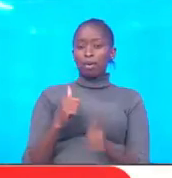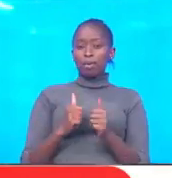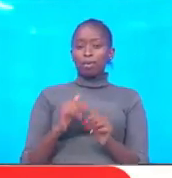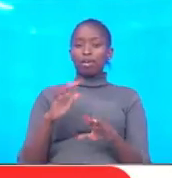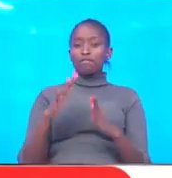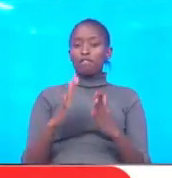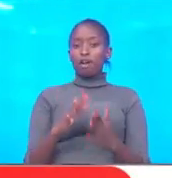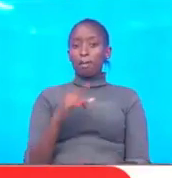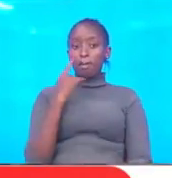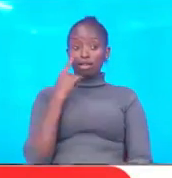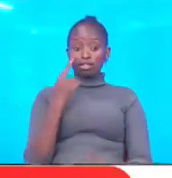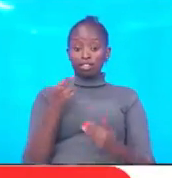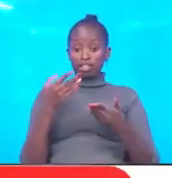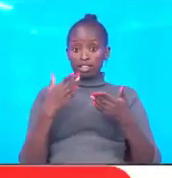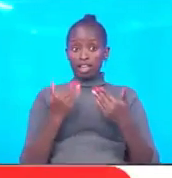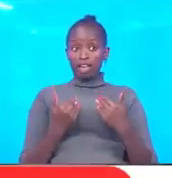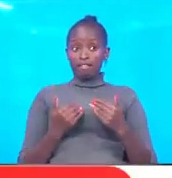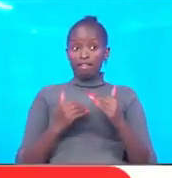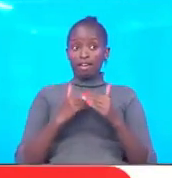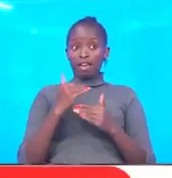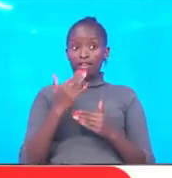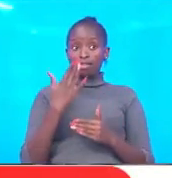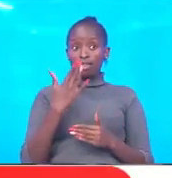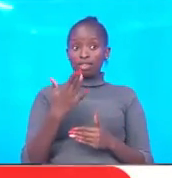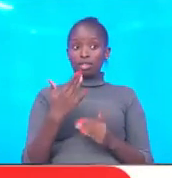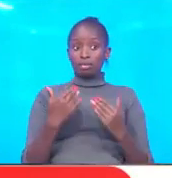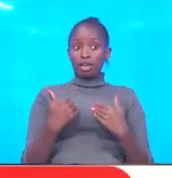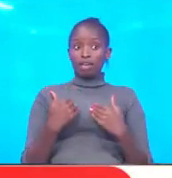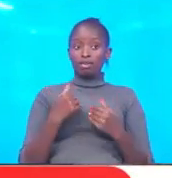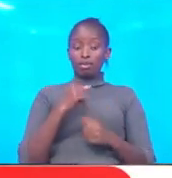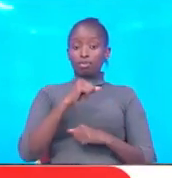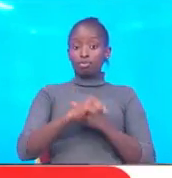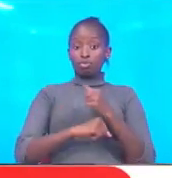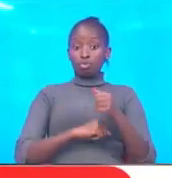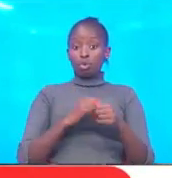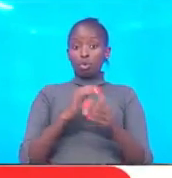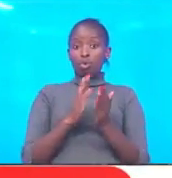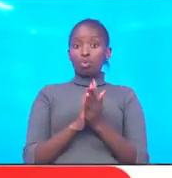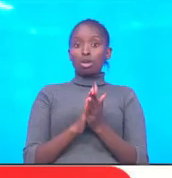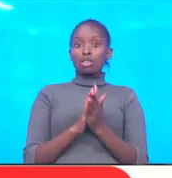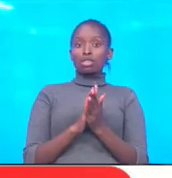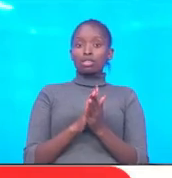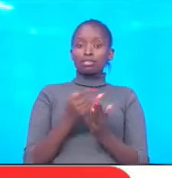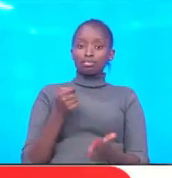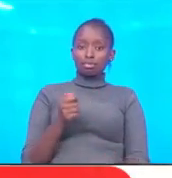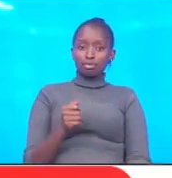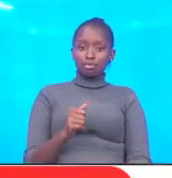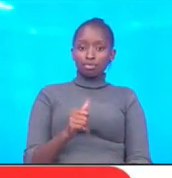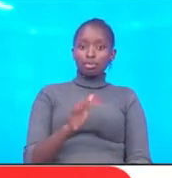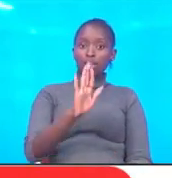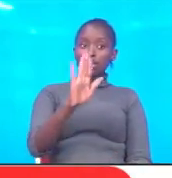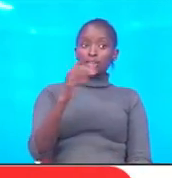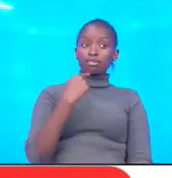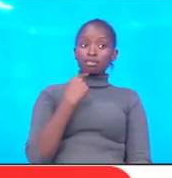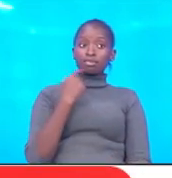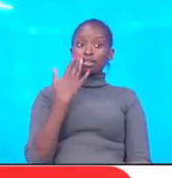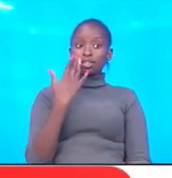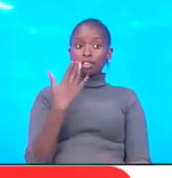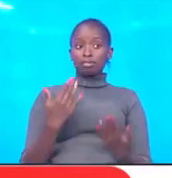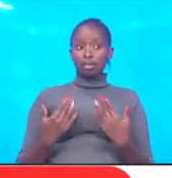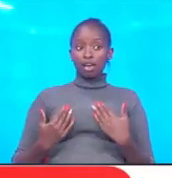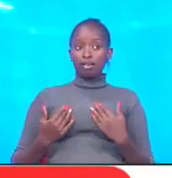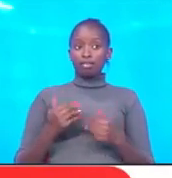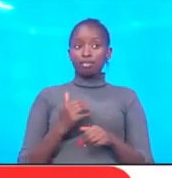hapa, ambapo wakulima walijifunga nyororo na mbegu za kiasili mikononi wakiashiria kukandamizwa na sheria zilizopo